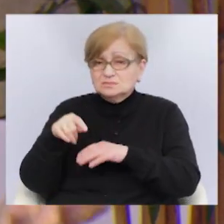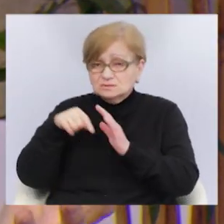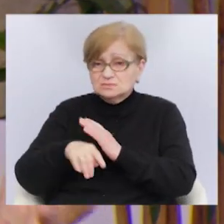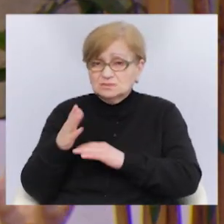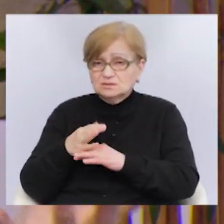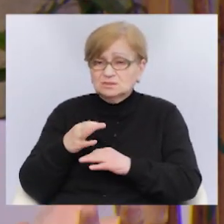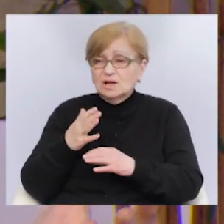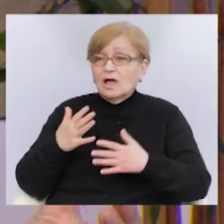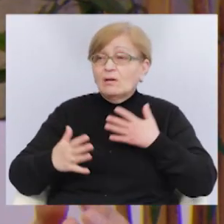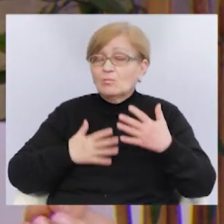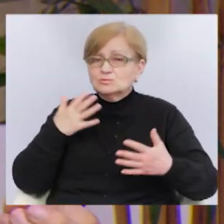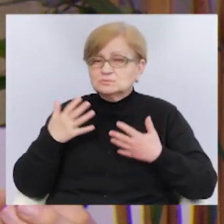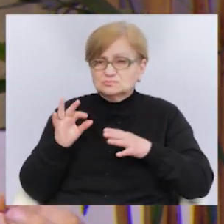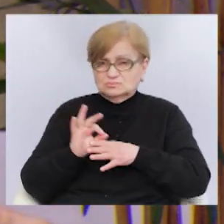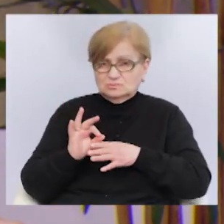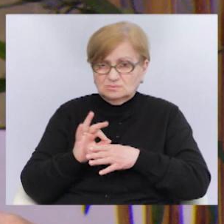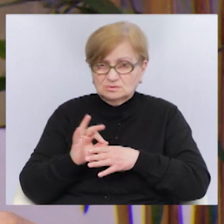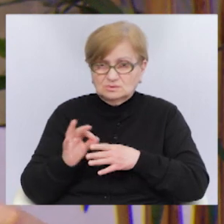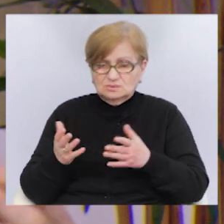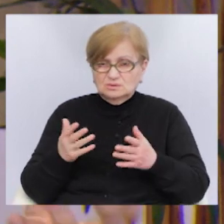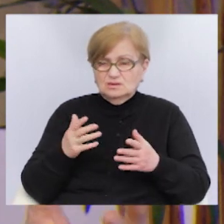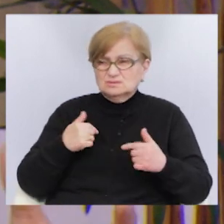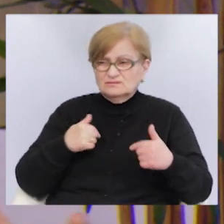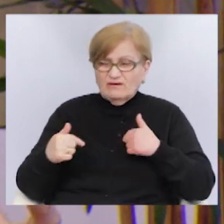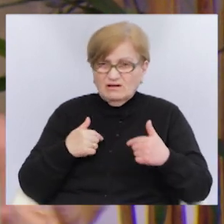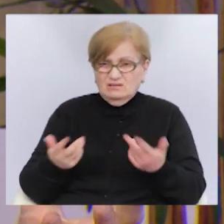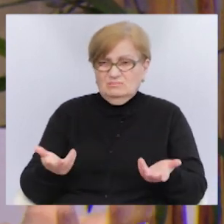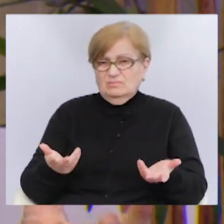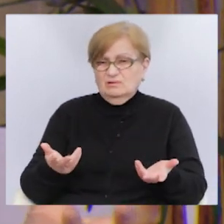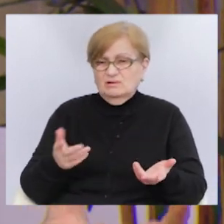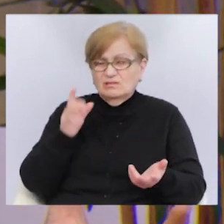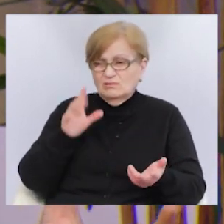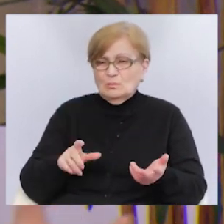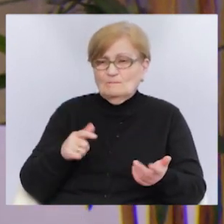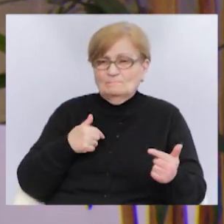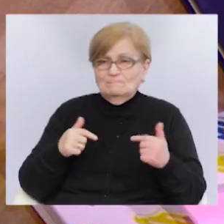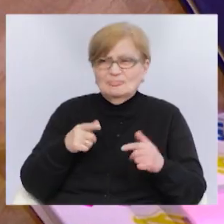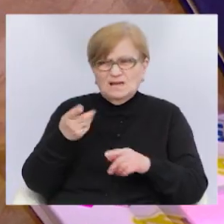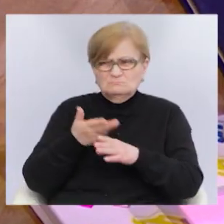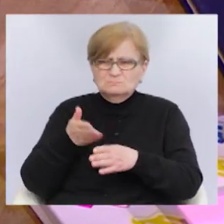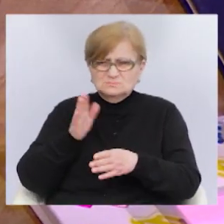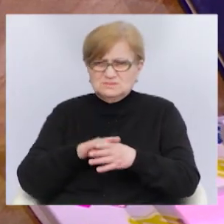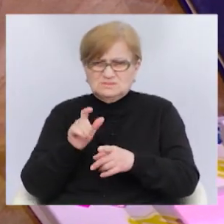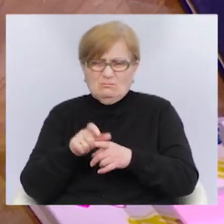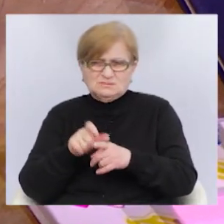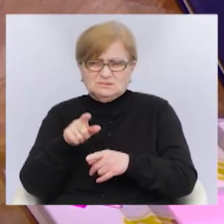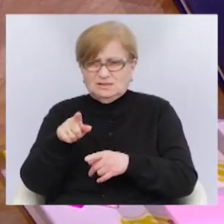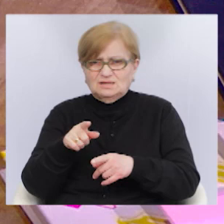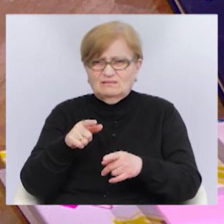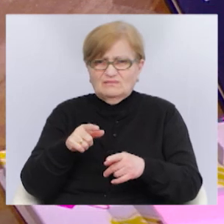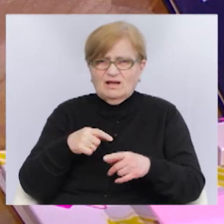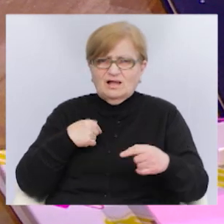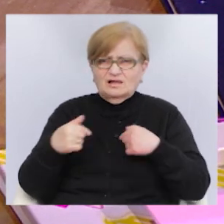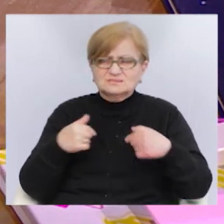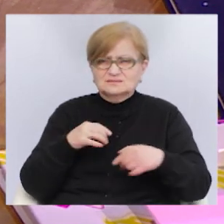იგულისხმება ნებისმიერი ემოციური, ასე ვთქვათ, წვალება, ხო, როდესაც ადამიანი წვალ. ძალიან ძიმე ტერმინია ისე რა. ხა. ყოველ